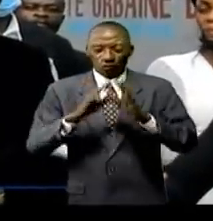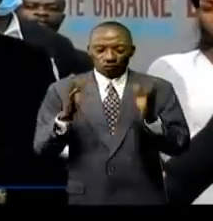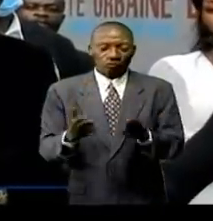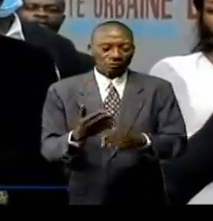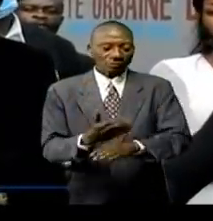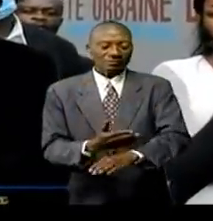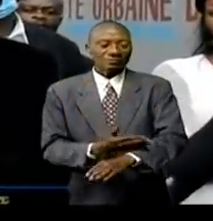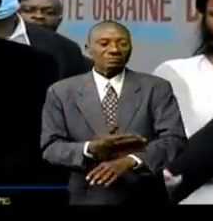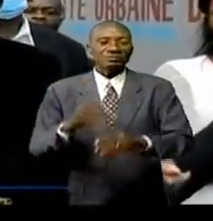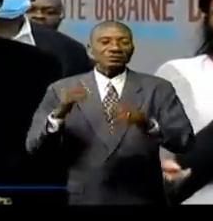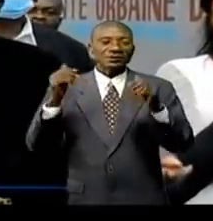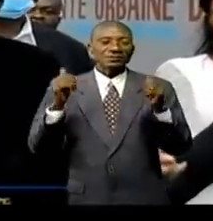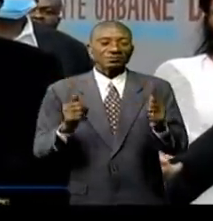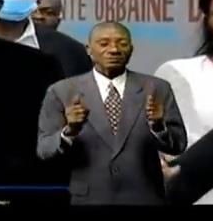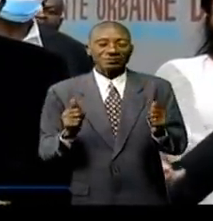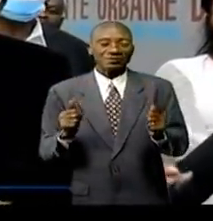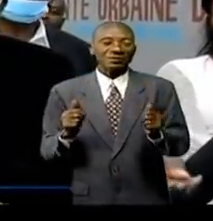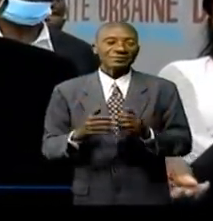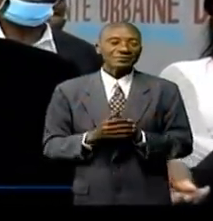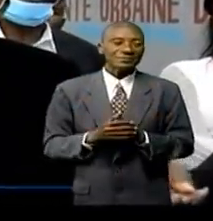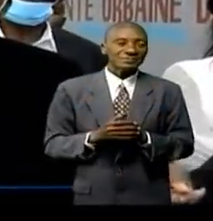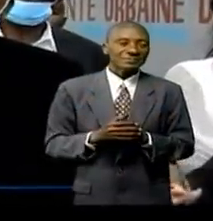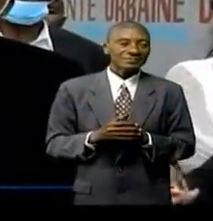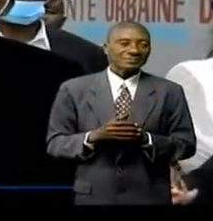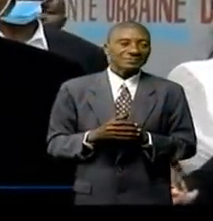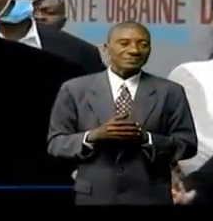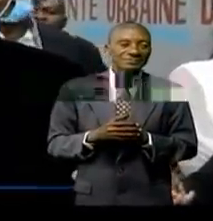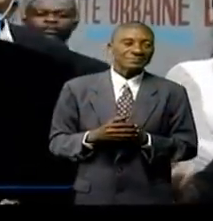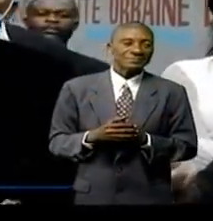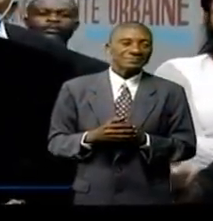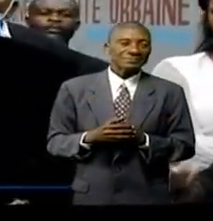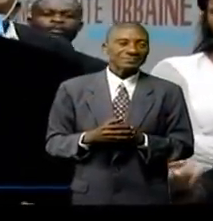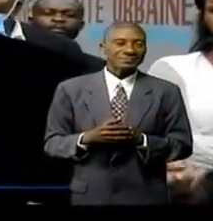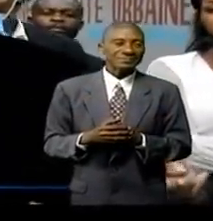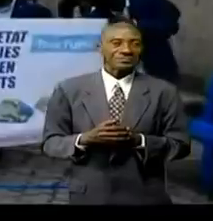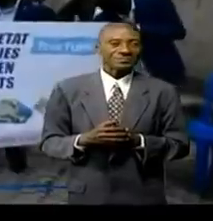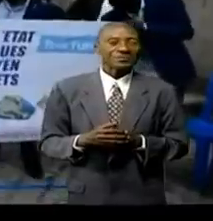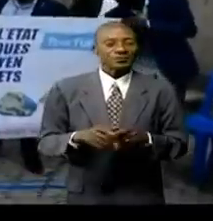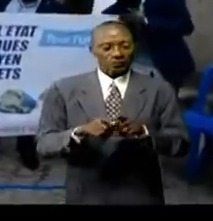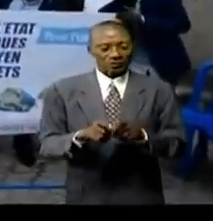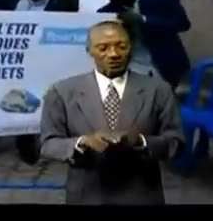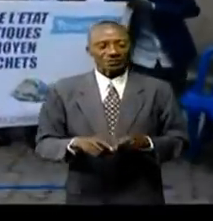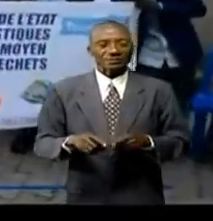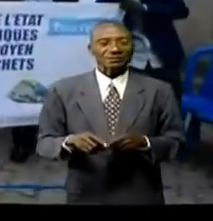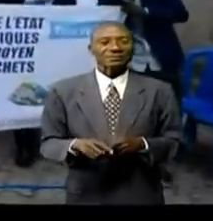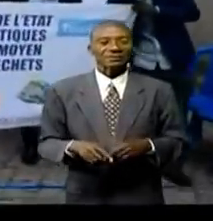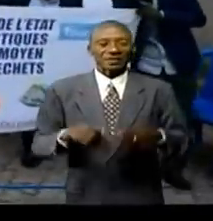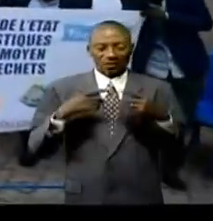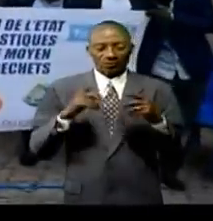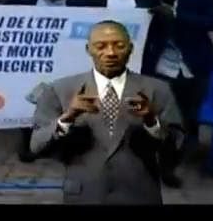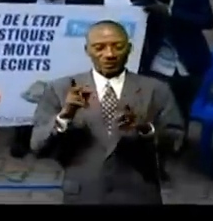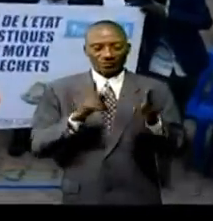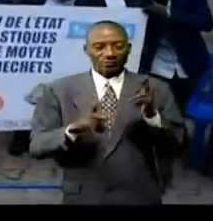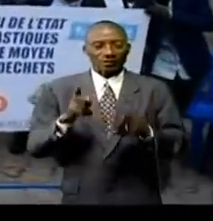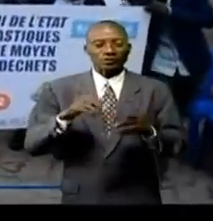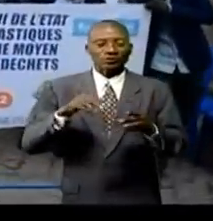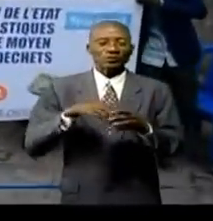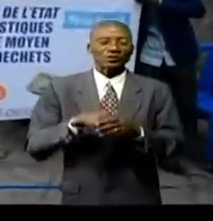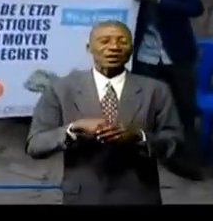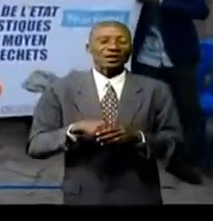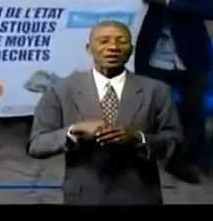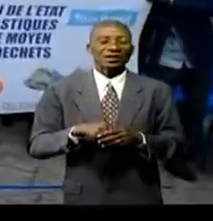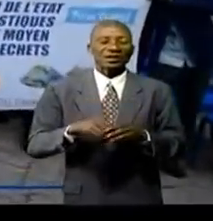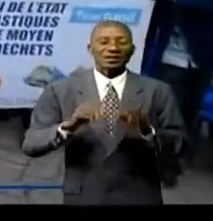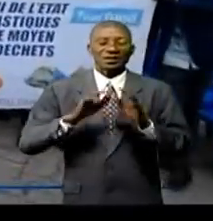à l'effort et à la coopération que la commune de Kalamu a avec nos sœurs de